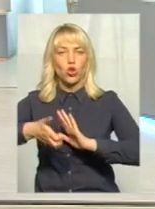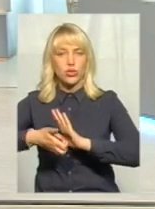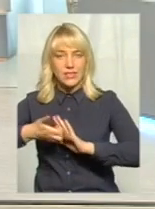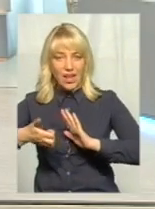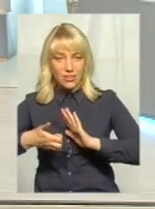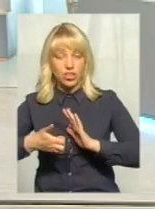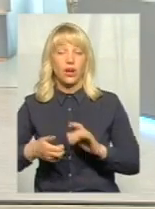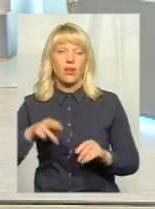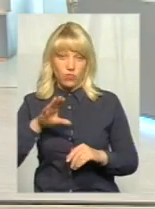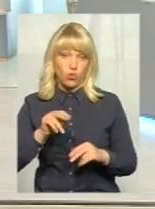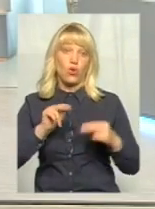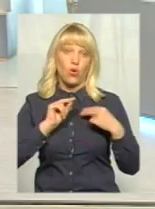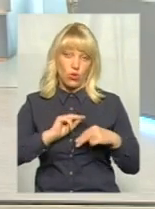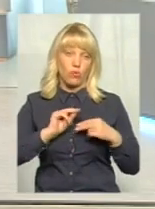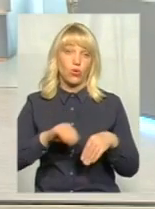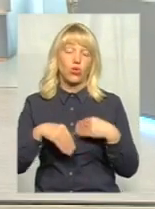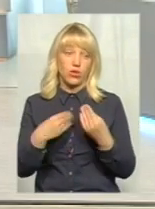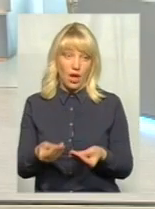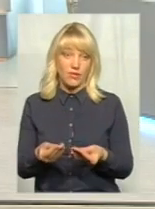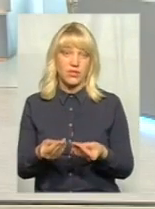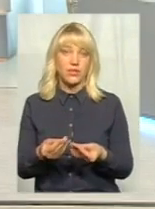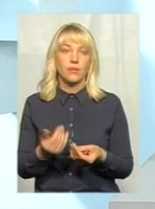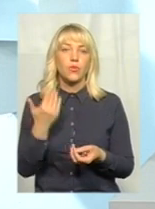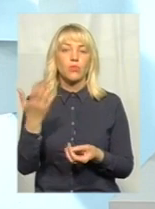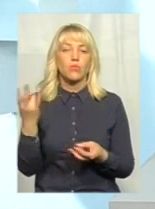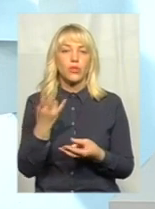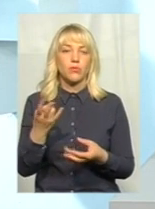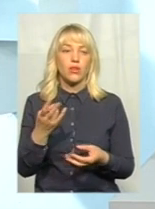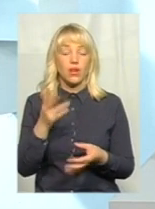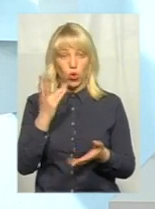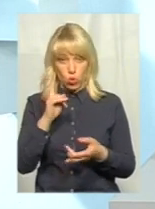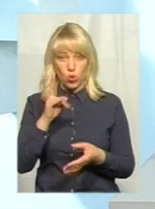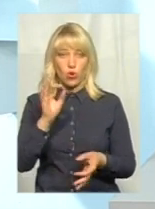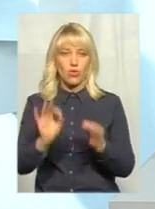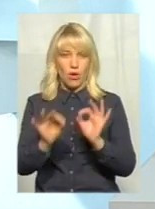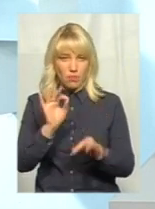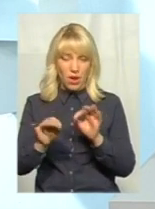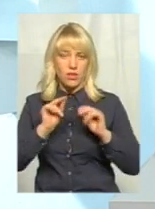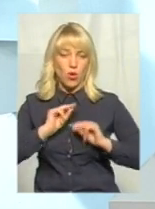то роботодавці, йому потрібен, от нормальні роботодавці, які якби